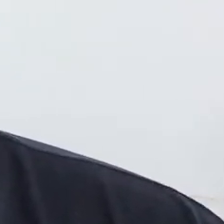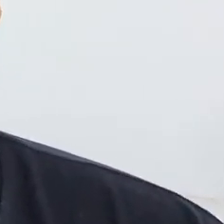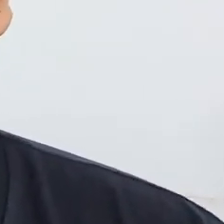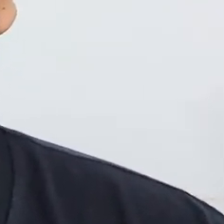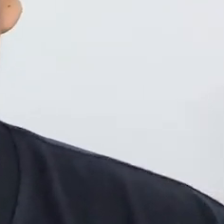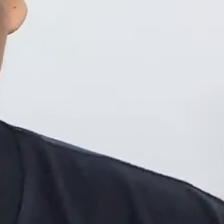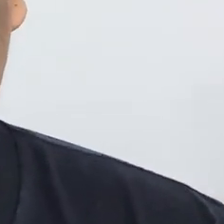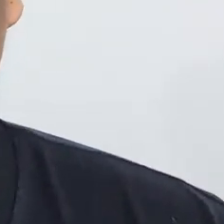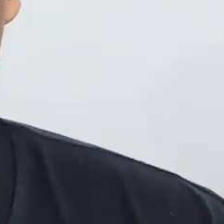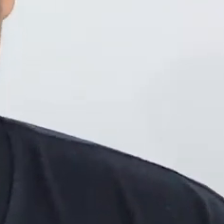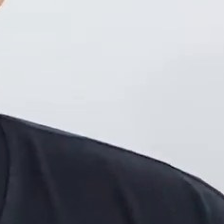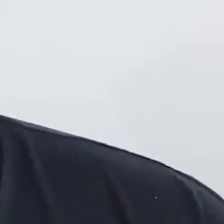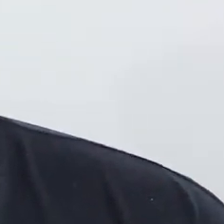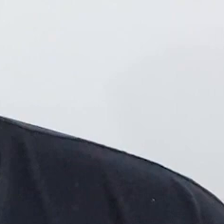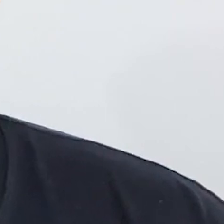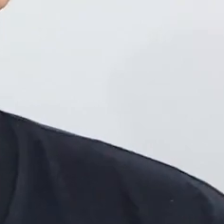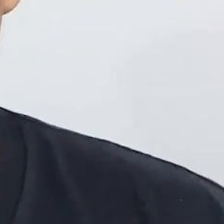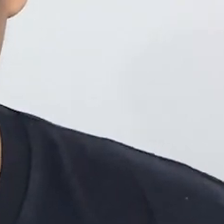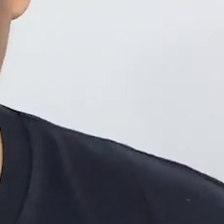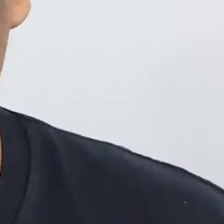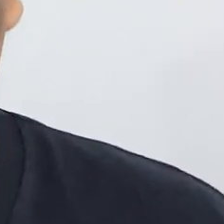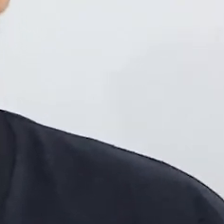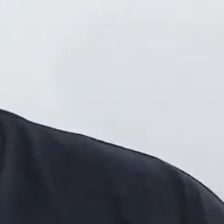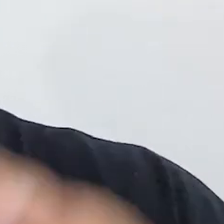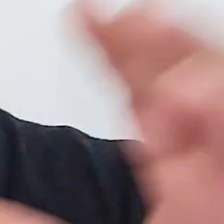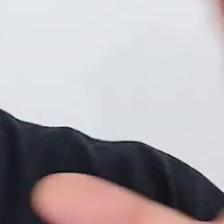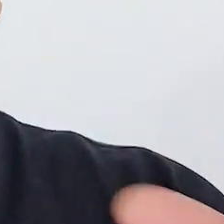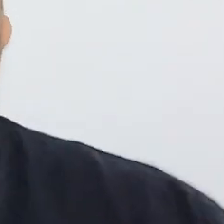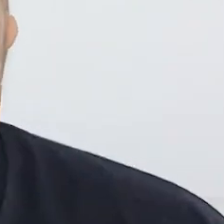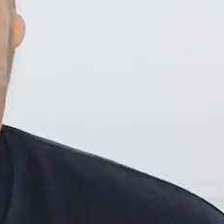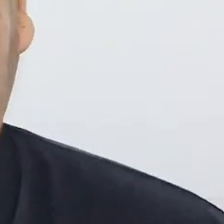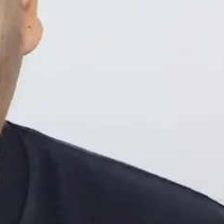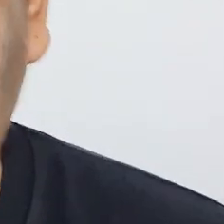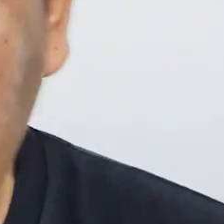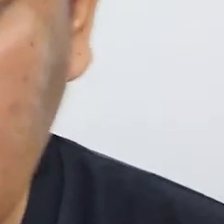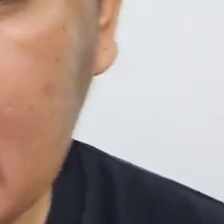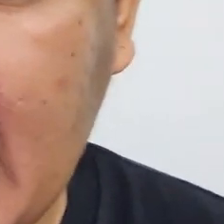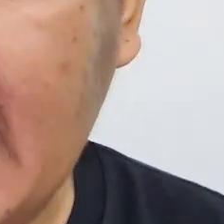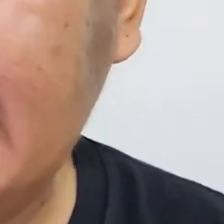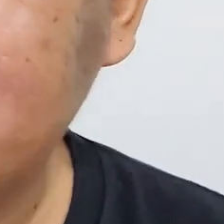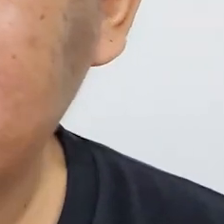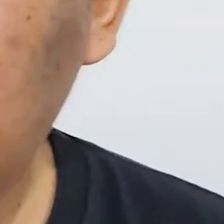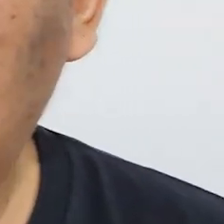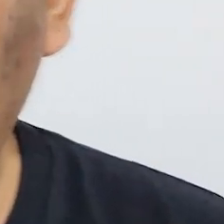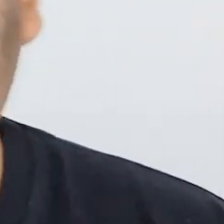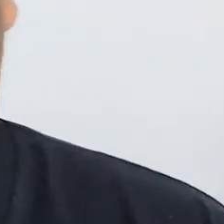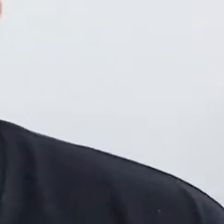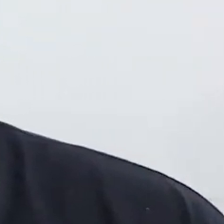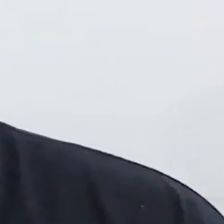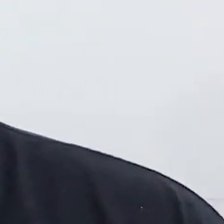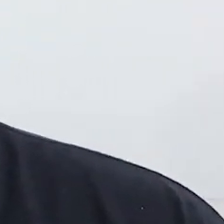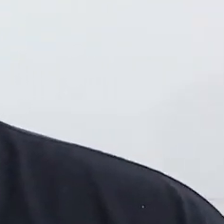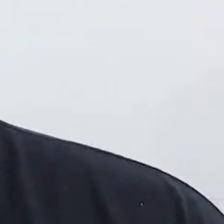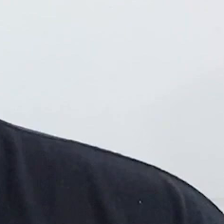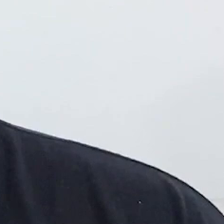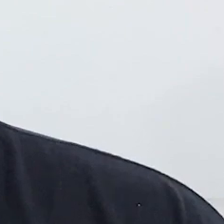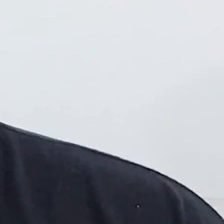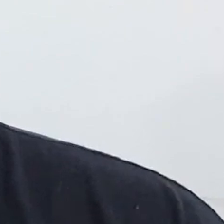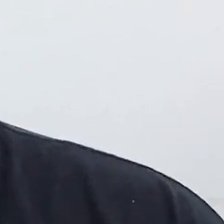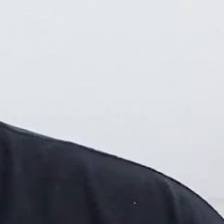เอ่อน้ำหนักผมก็ลงนะแต่ผมทำหลายอย่างพร้อมกันไปไงออกกำลังกายควบคุมอาหาร